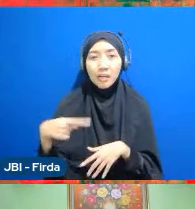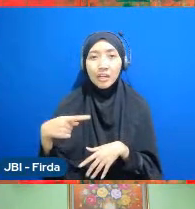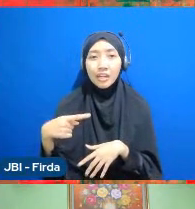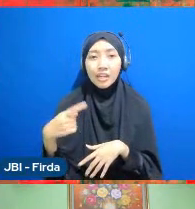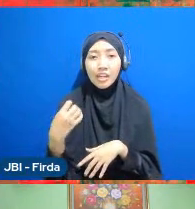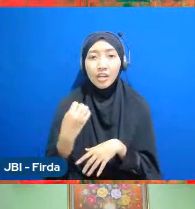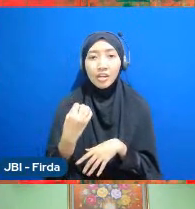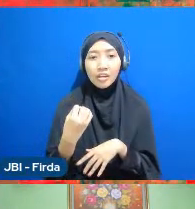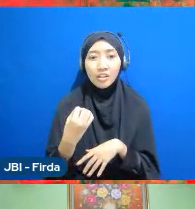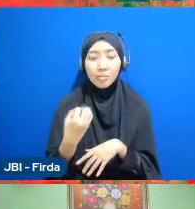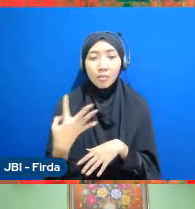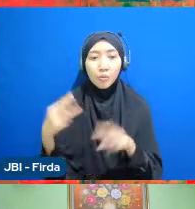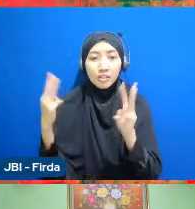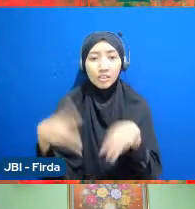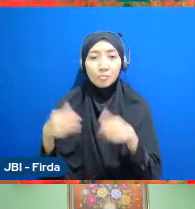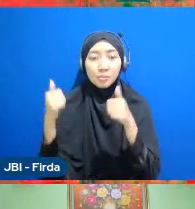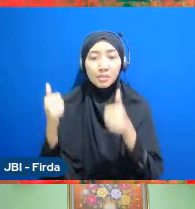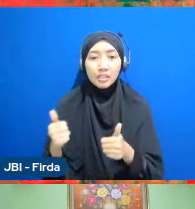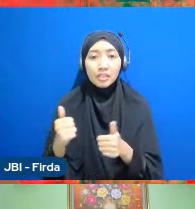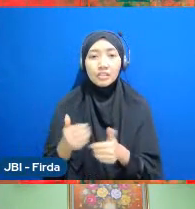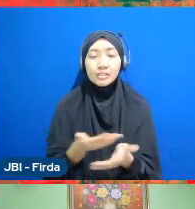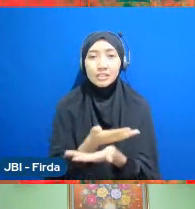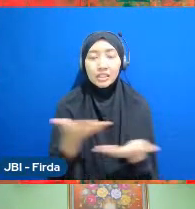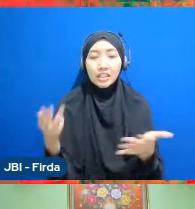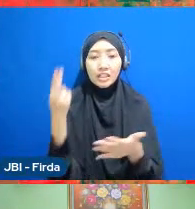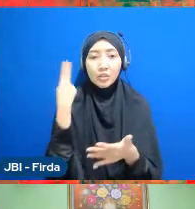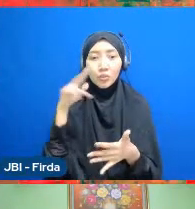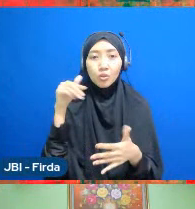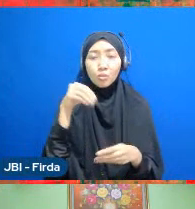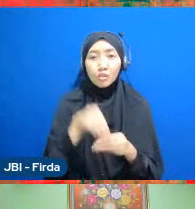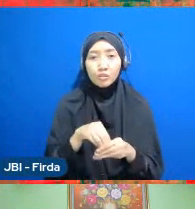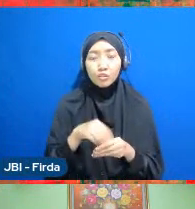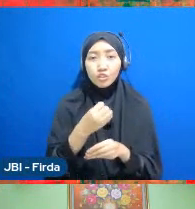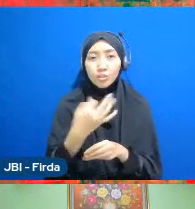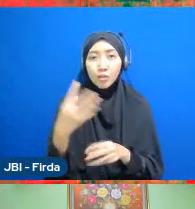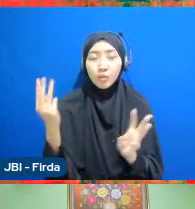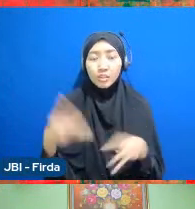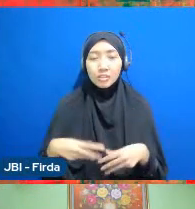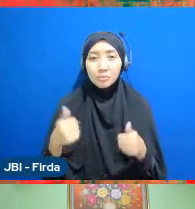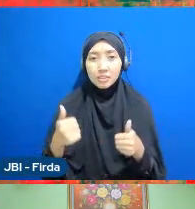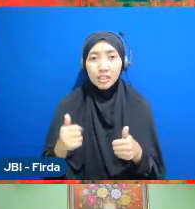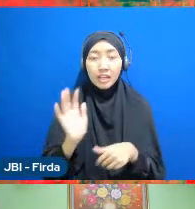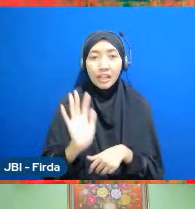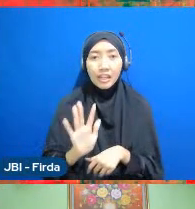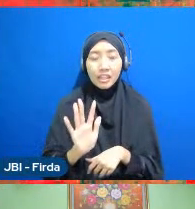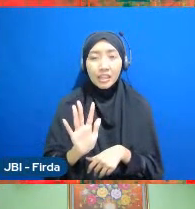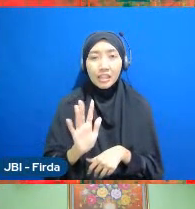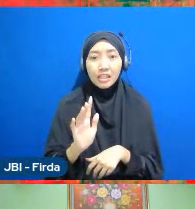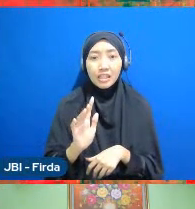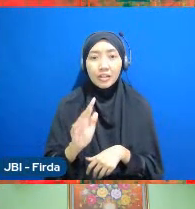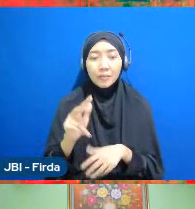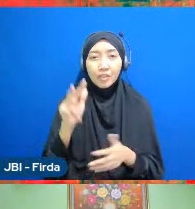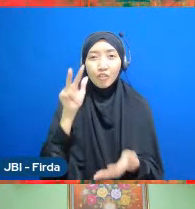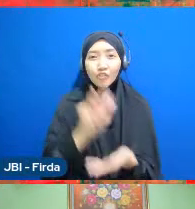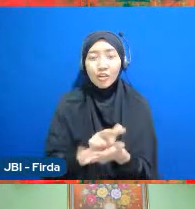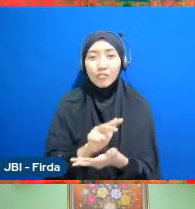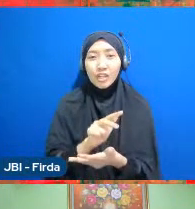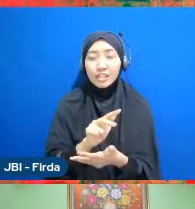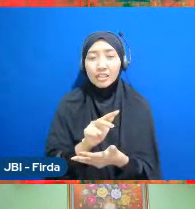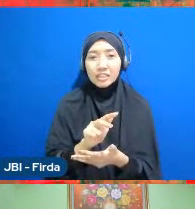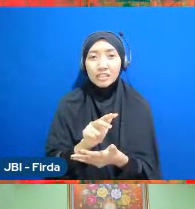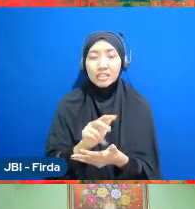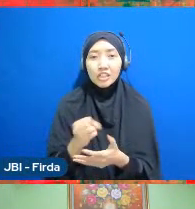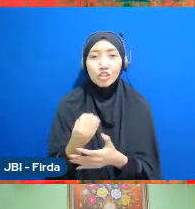dengan nomor WhatsApp. Silakan untuk login dengan nomor WhatsApp. Nanti akan ada verifikasi berupa nomor